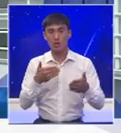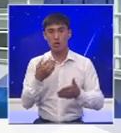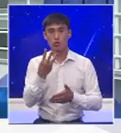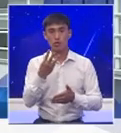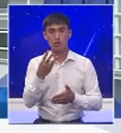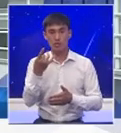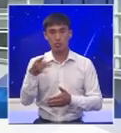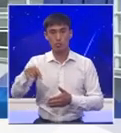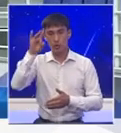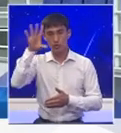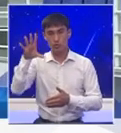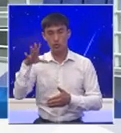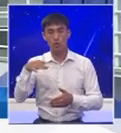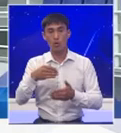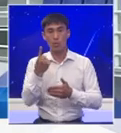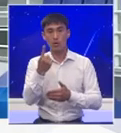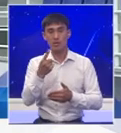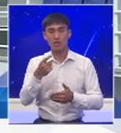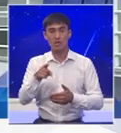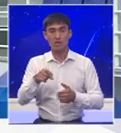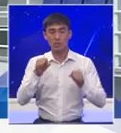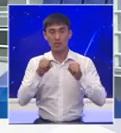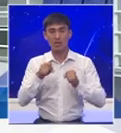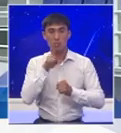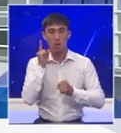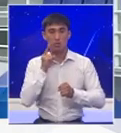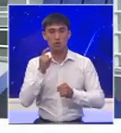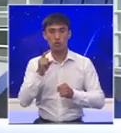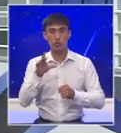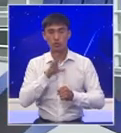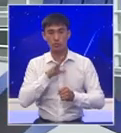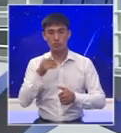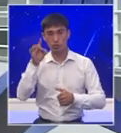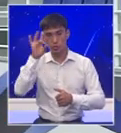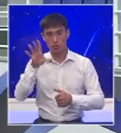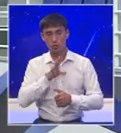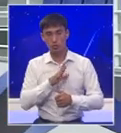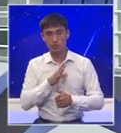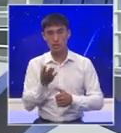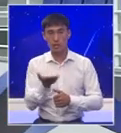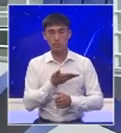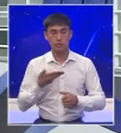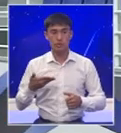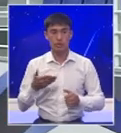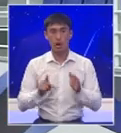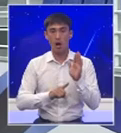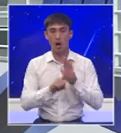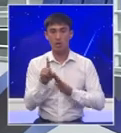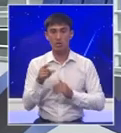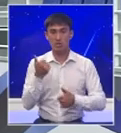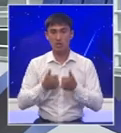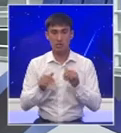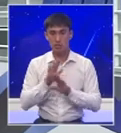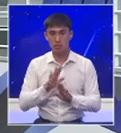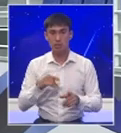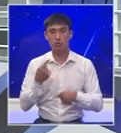1 рет 5-ші Спартакиада молодежь игры чемпион болдық. Және де бұл біздің алғашқы жарыстарымыз